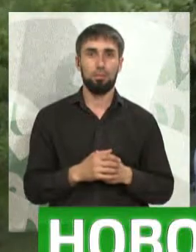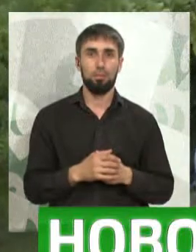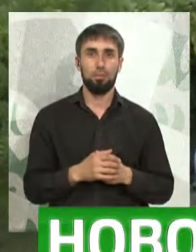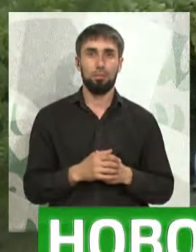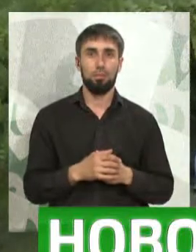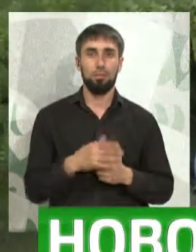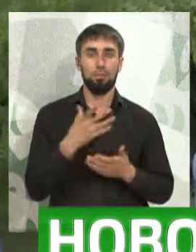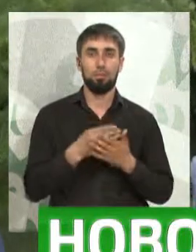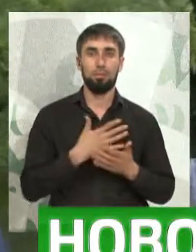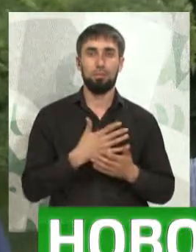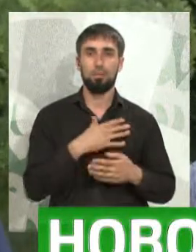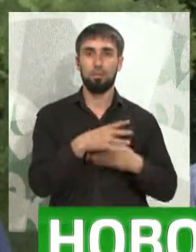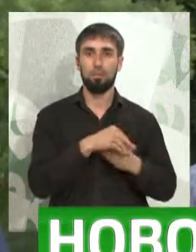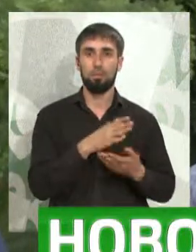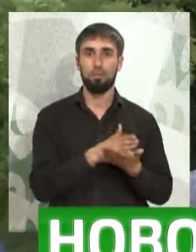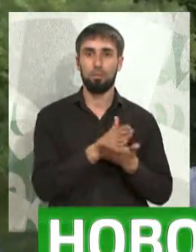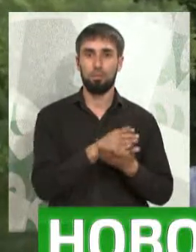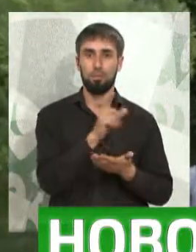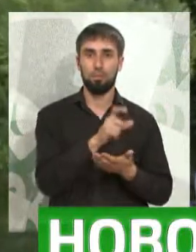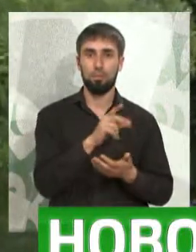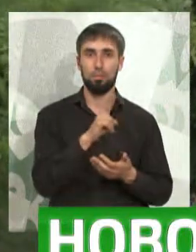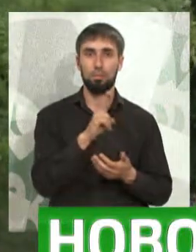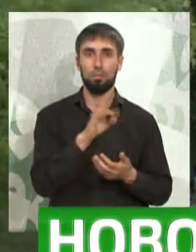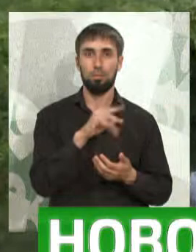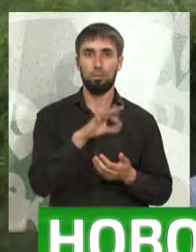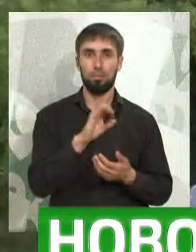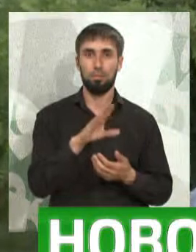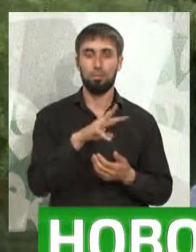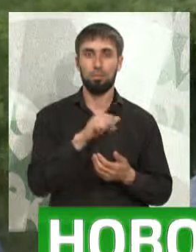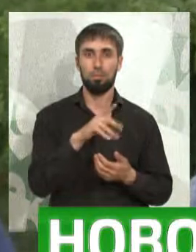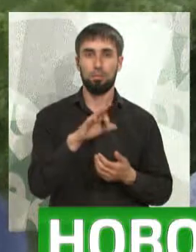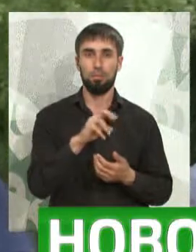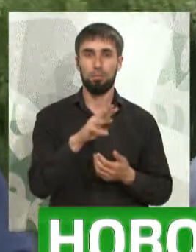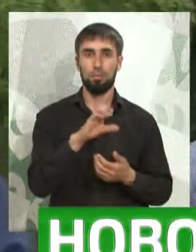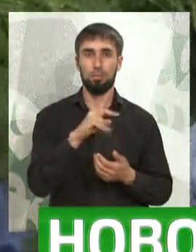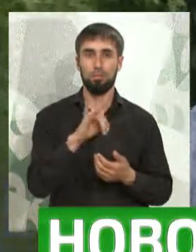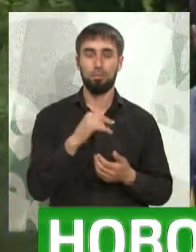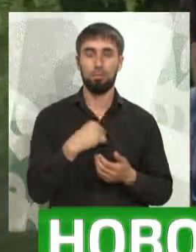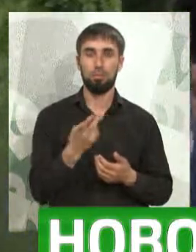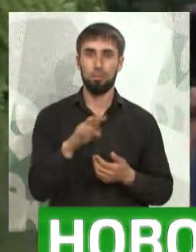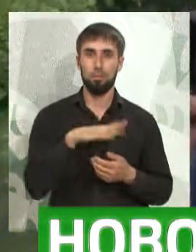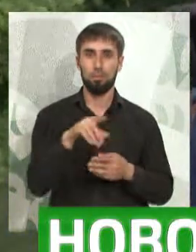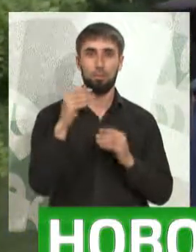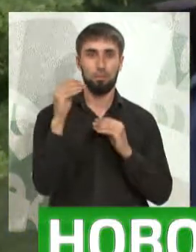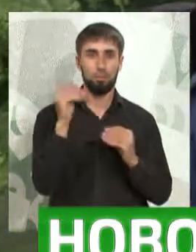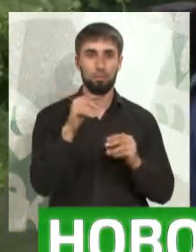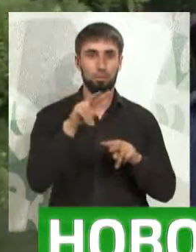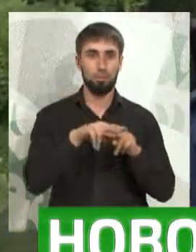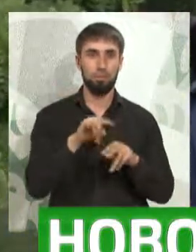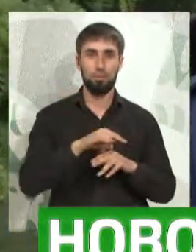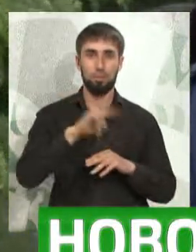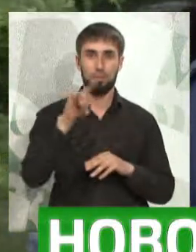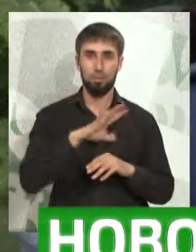моим сослуживцем Килоевым Магомед Сали, мы светили на полетах, на ночных